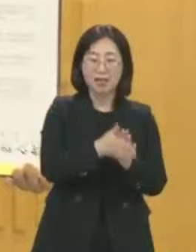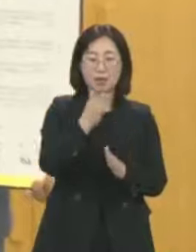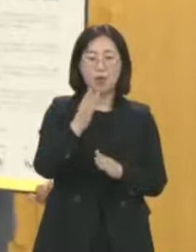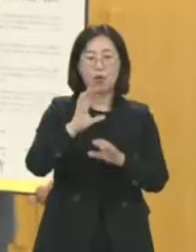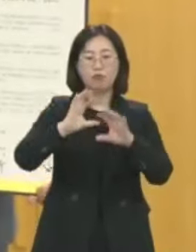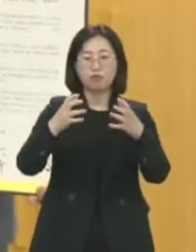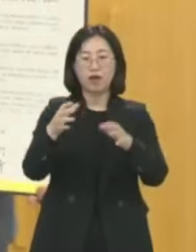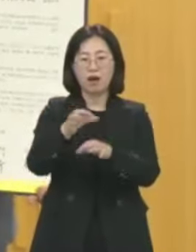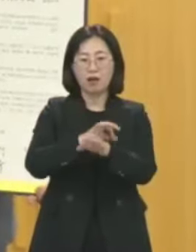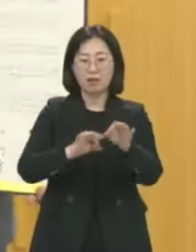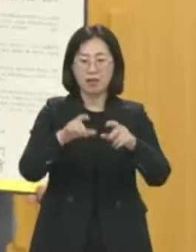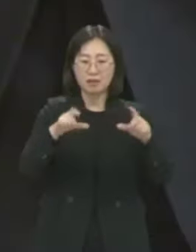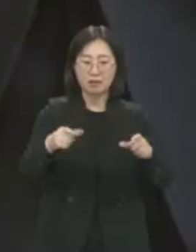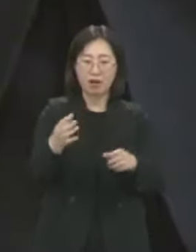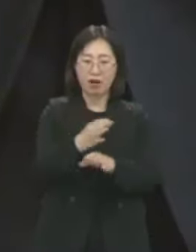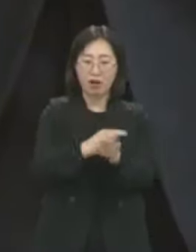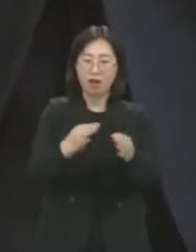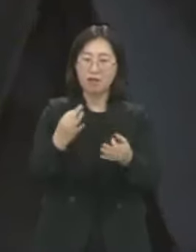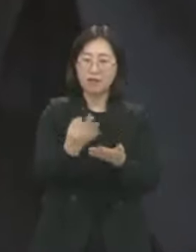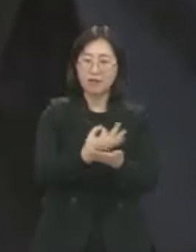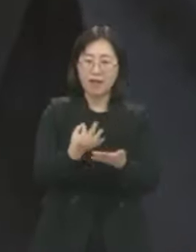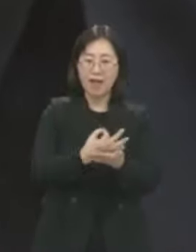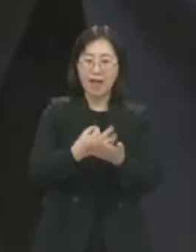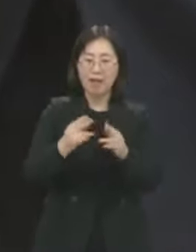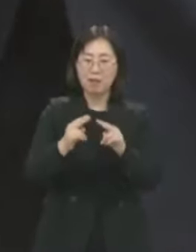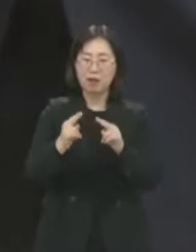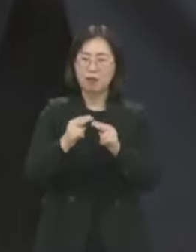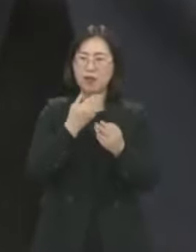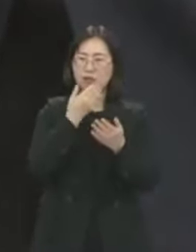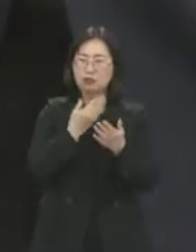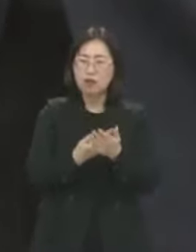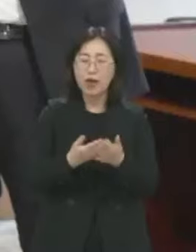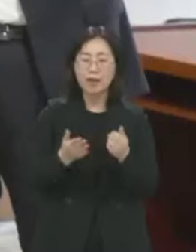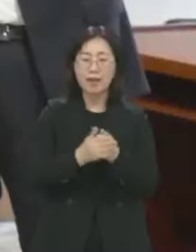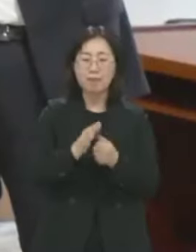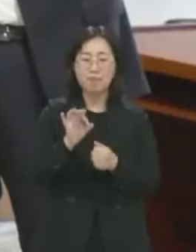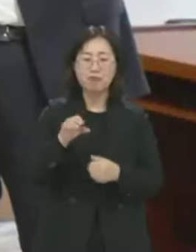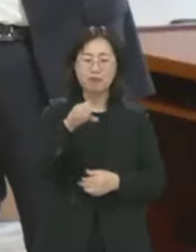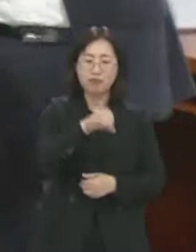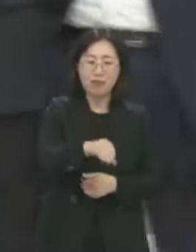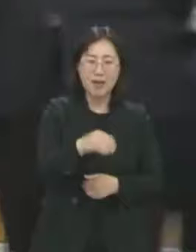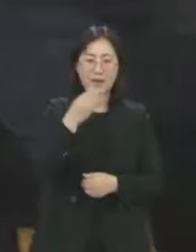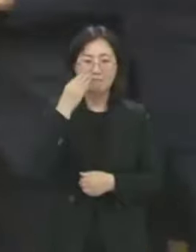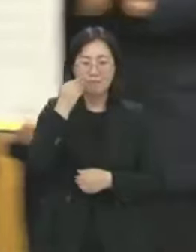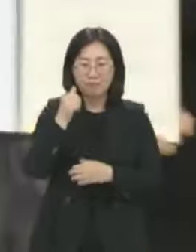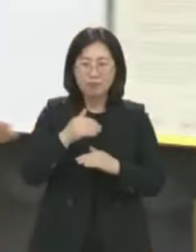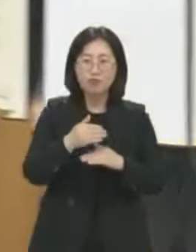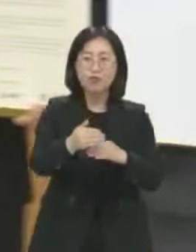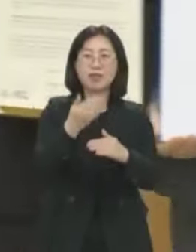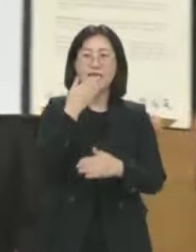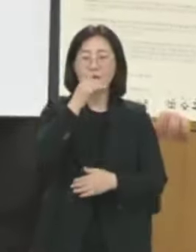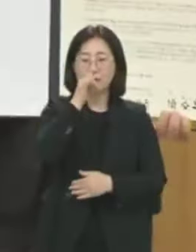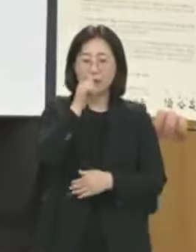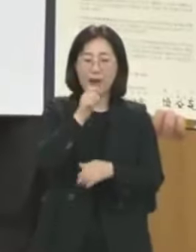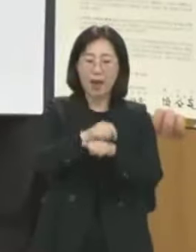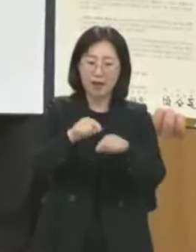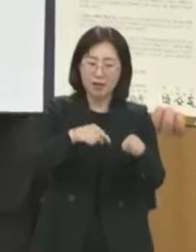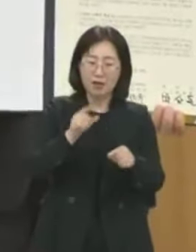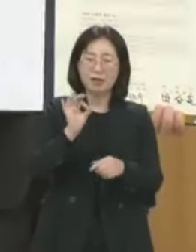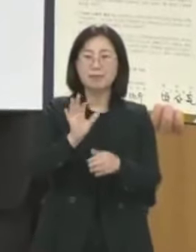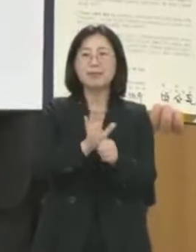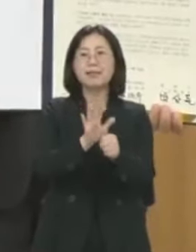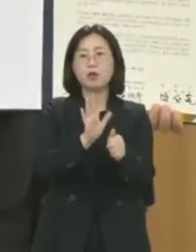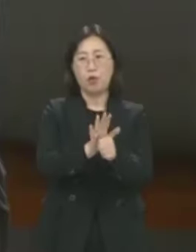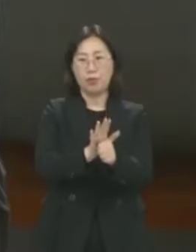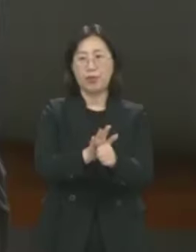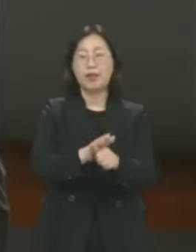물론 지역 경제에도 반도체의 중요성이 큰 만큼 이번 투자가 계획대로 진행될 수 있도록 행정, 재정적 지원을 다하기로